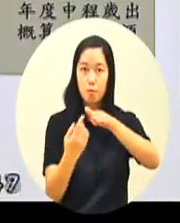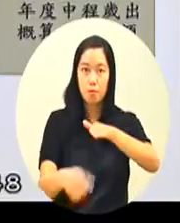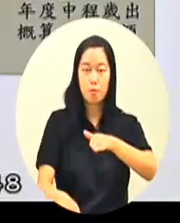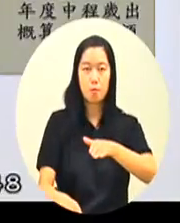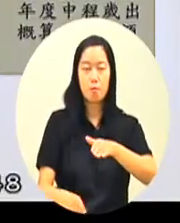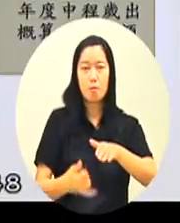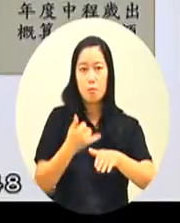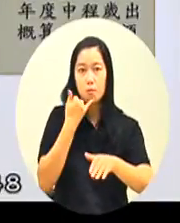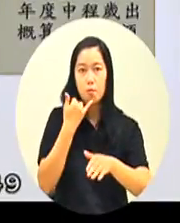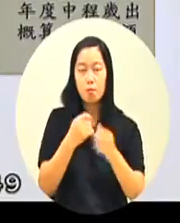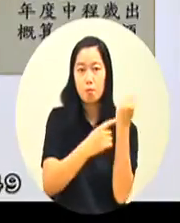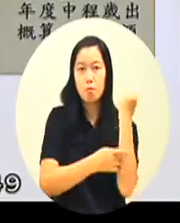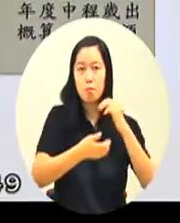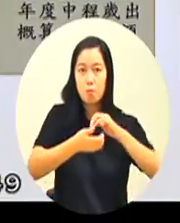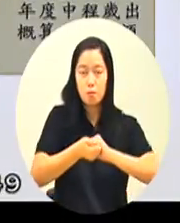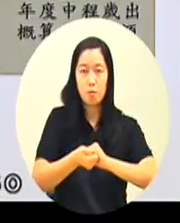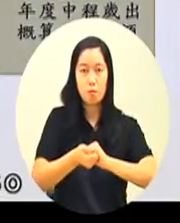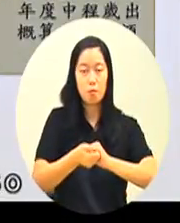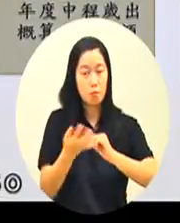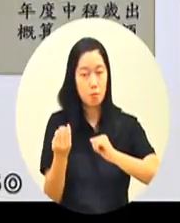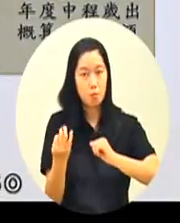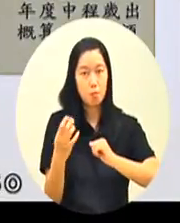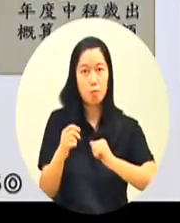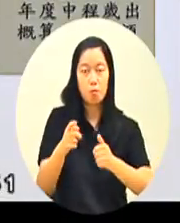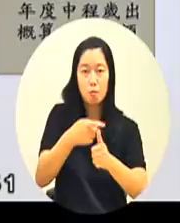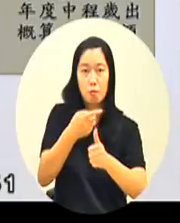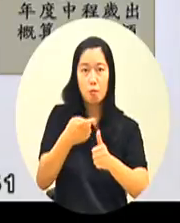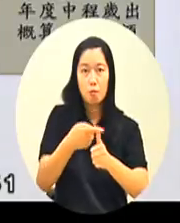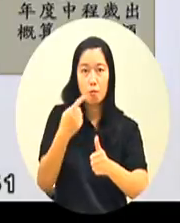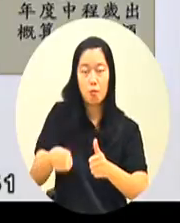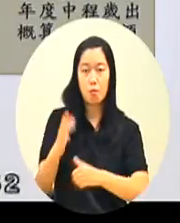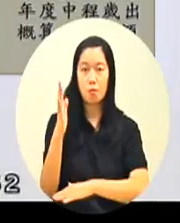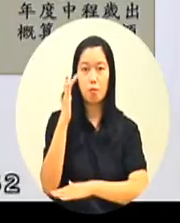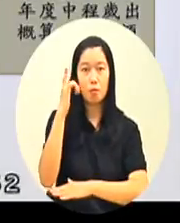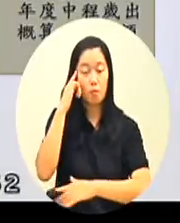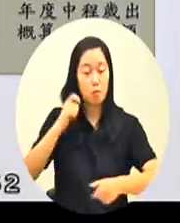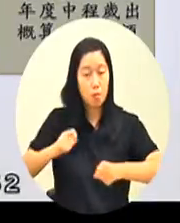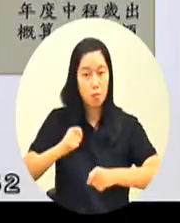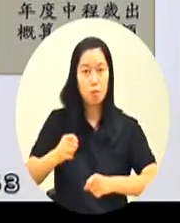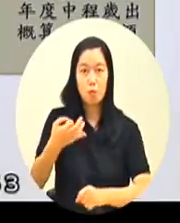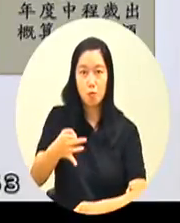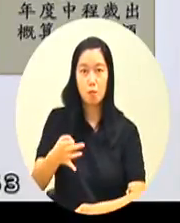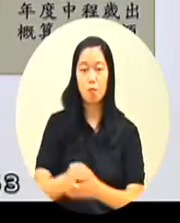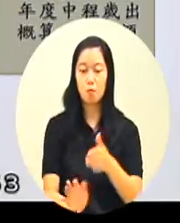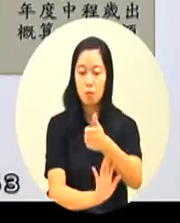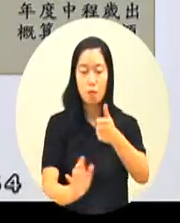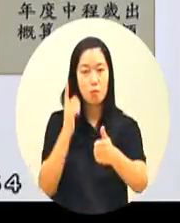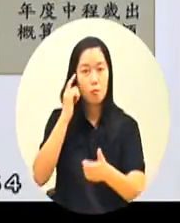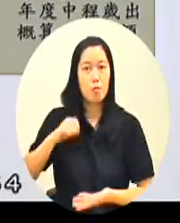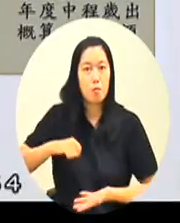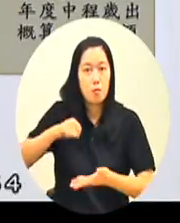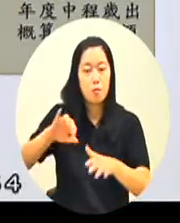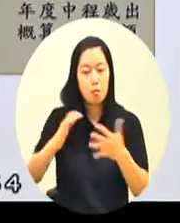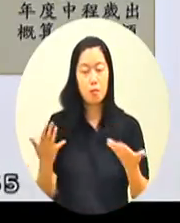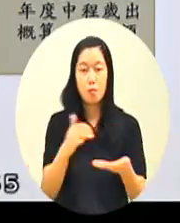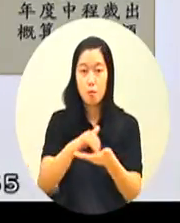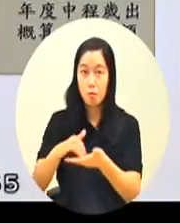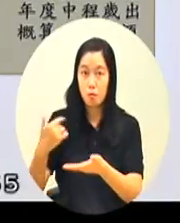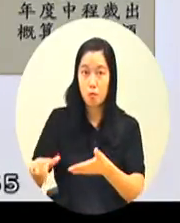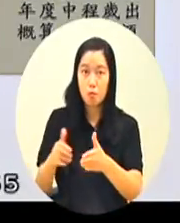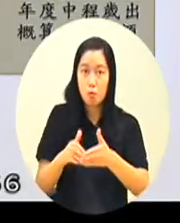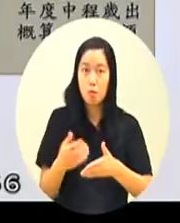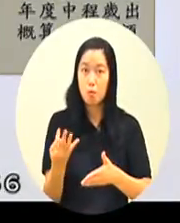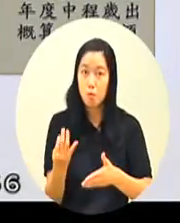组法定义务必要支出，还有市府的政策经费那各机关所提出的概算还有其他需求，经